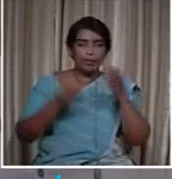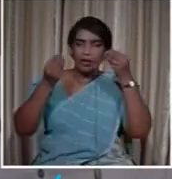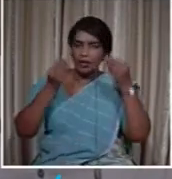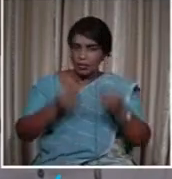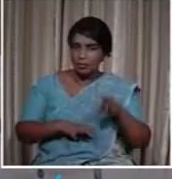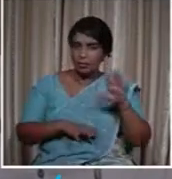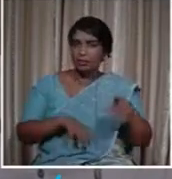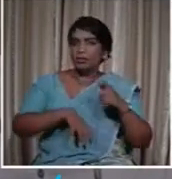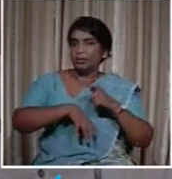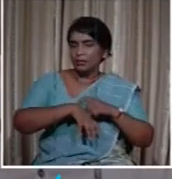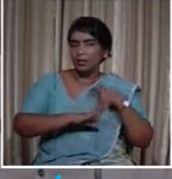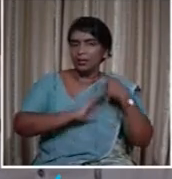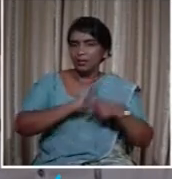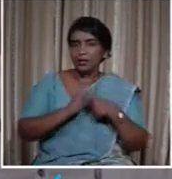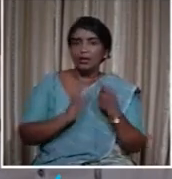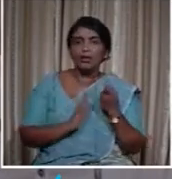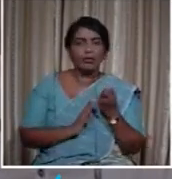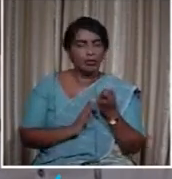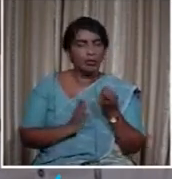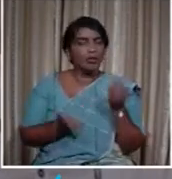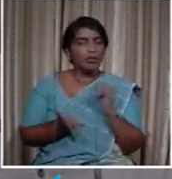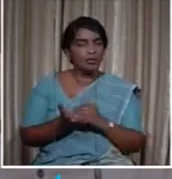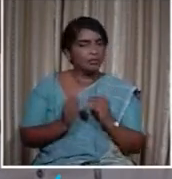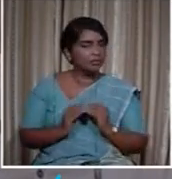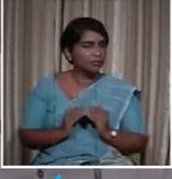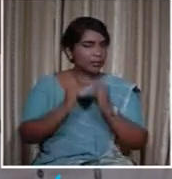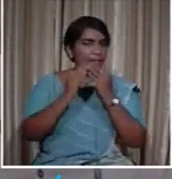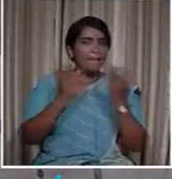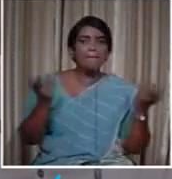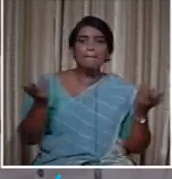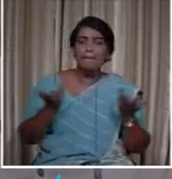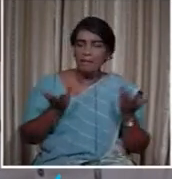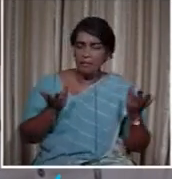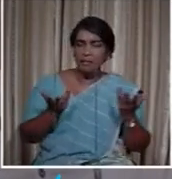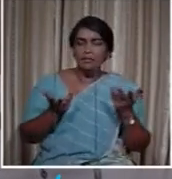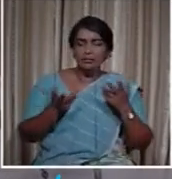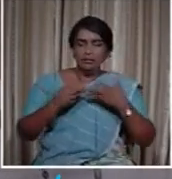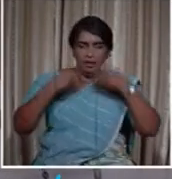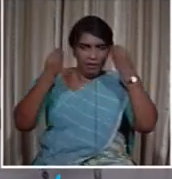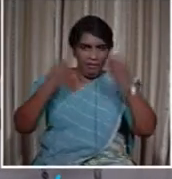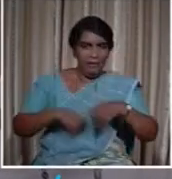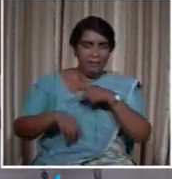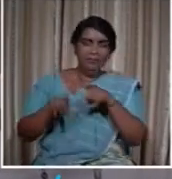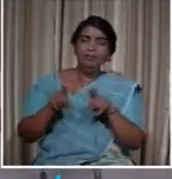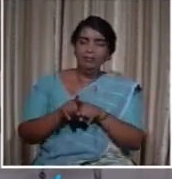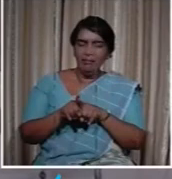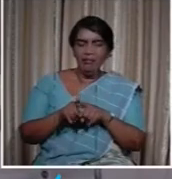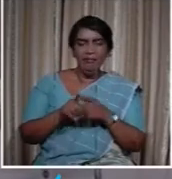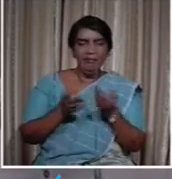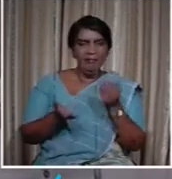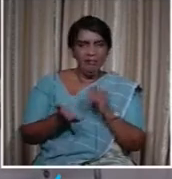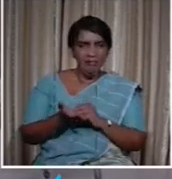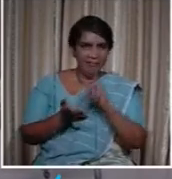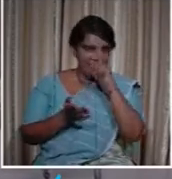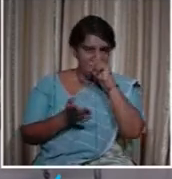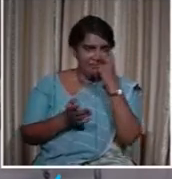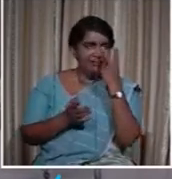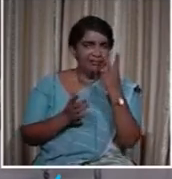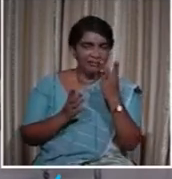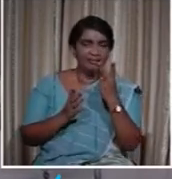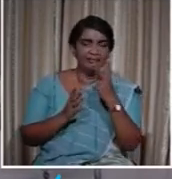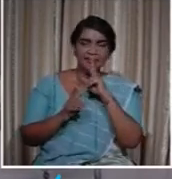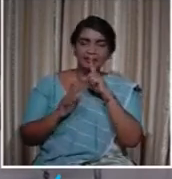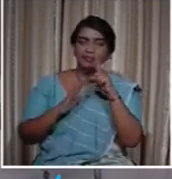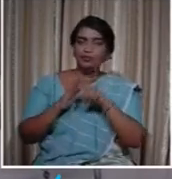இலங்கையினுடைய பொருளாதாரம் மீள முடியாமல் ஒரு அதள பாதாளத்துக்கு சென்றிருக்கிறது. இன்னும் வருகின்ற ஒரு சில மாதங்களில், ஜூன் ஜூலை